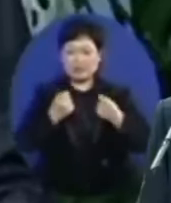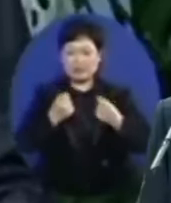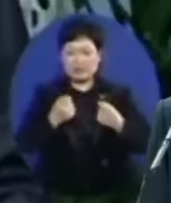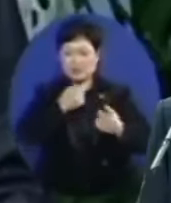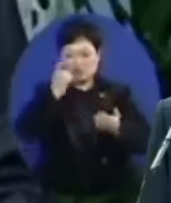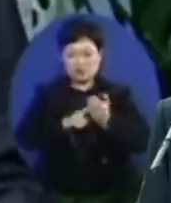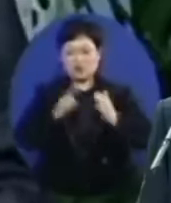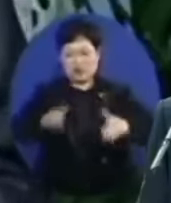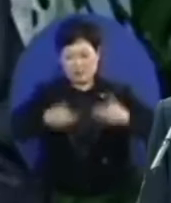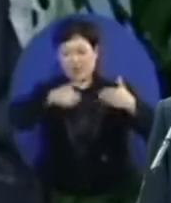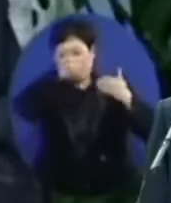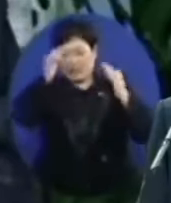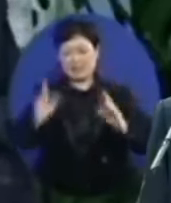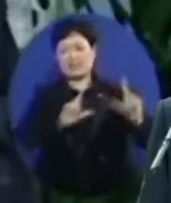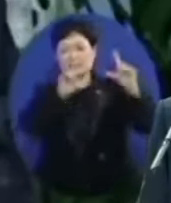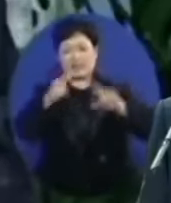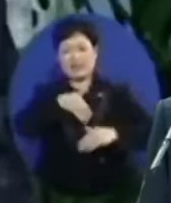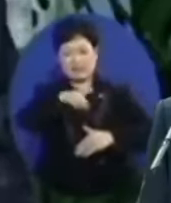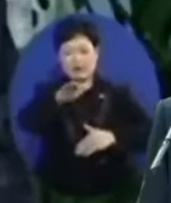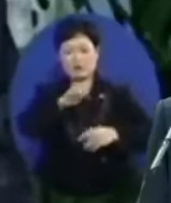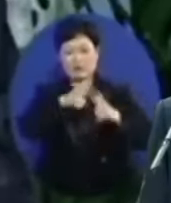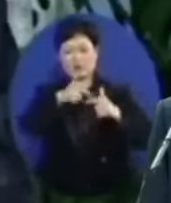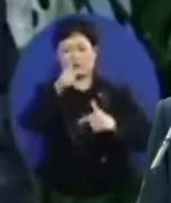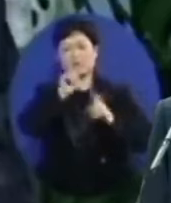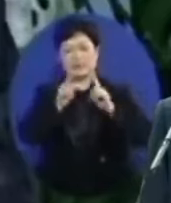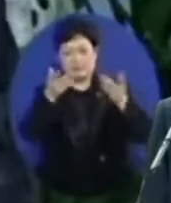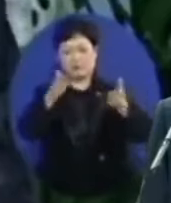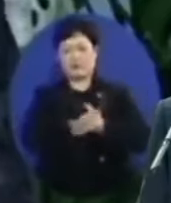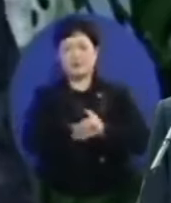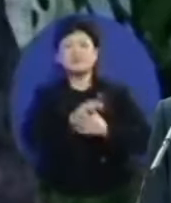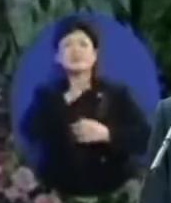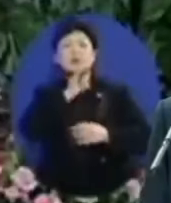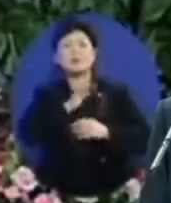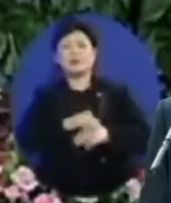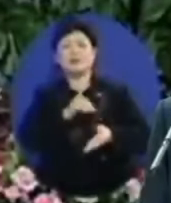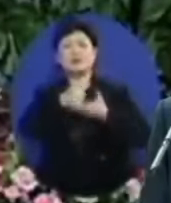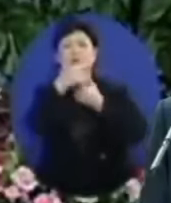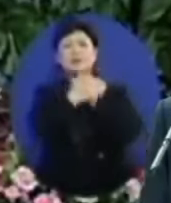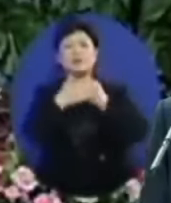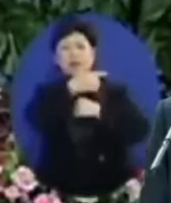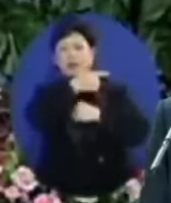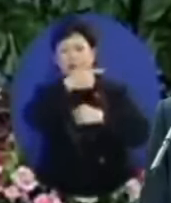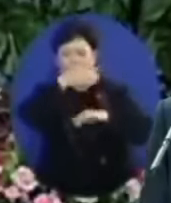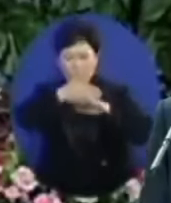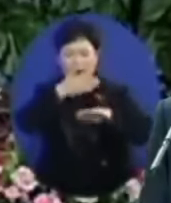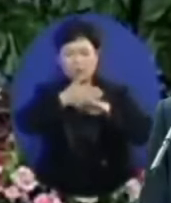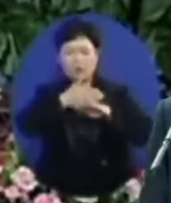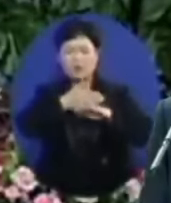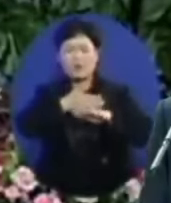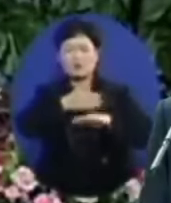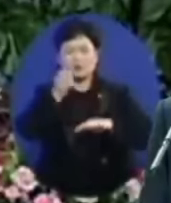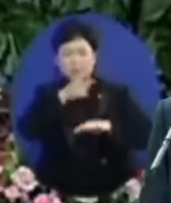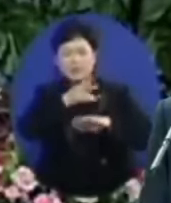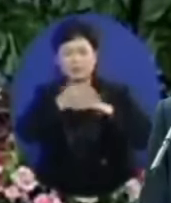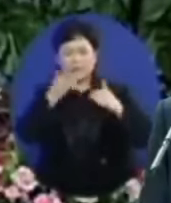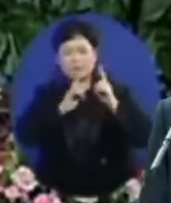쉽고 가볍게 인생을 살아갈 수 있다. 그렇게 말씀하는 것입니다. 얼마나 주님의 은혜가 고맙고 감사한지 말로 형용할 수